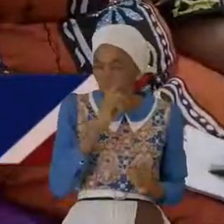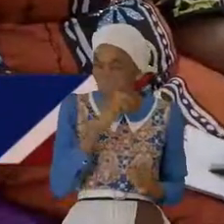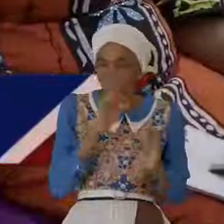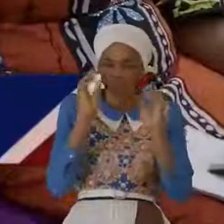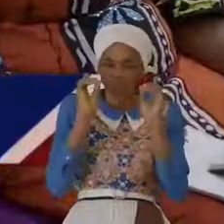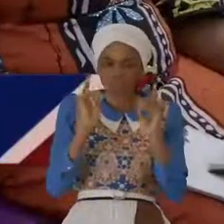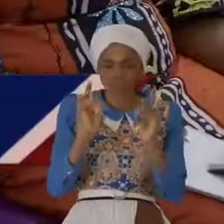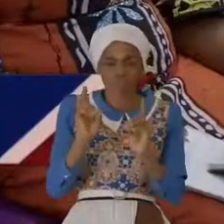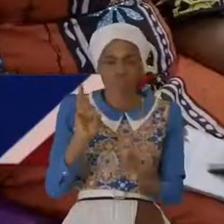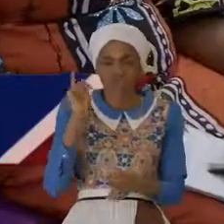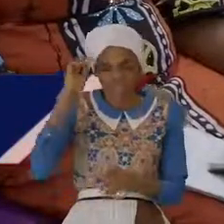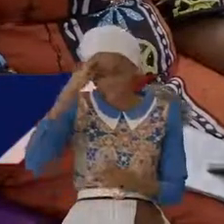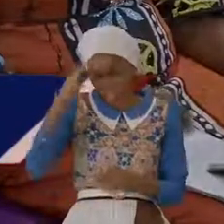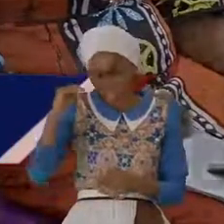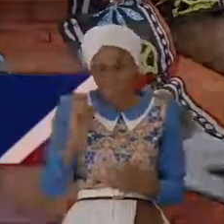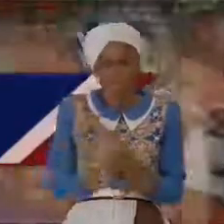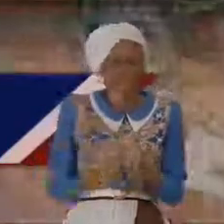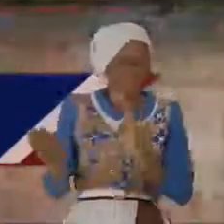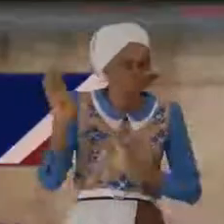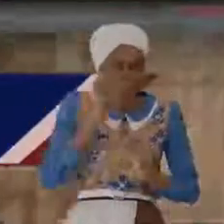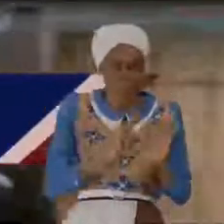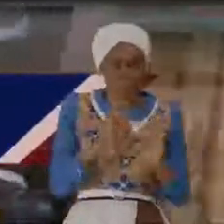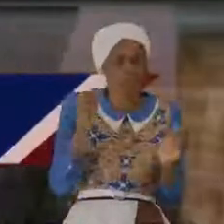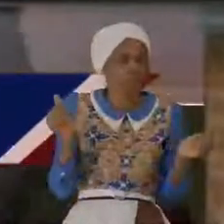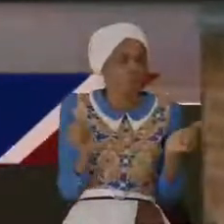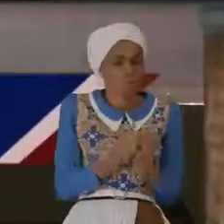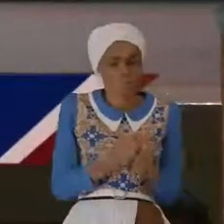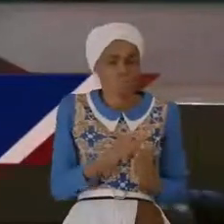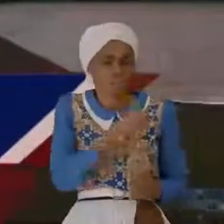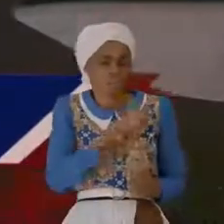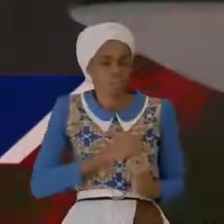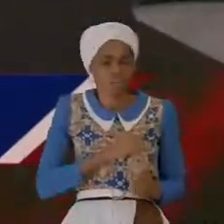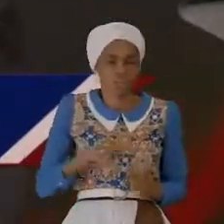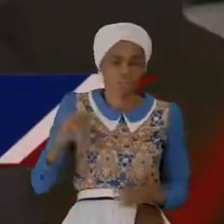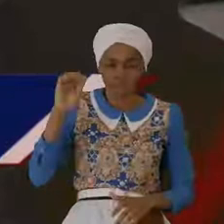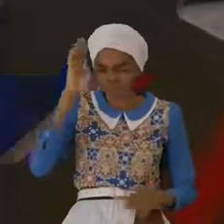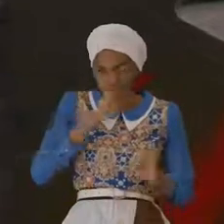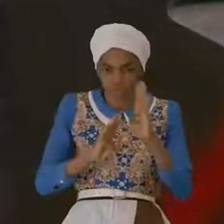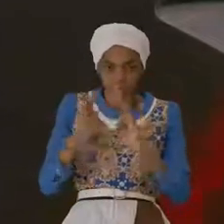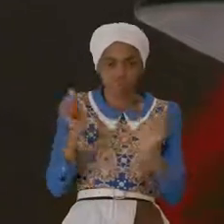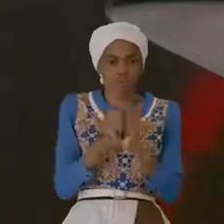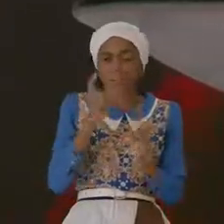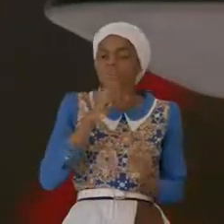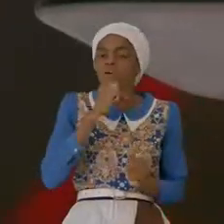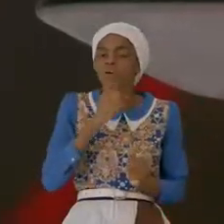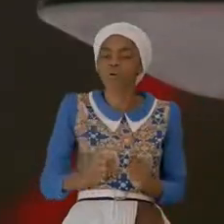celui qui vous trouble avec des idées, des traditions